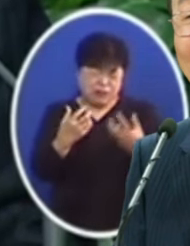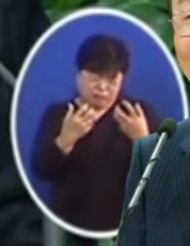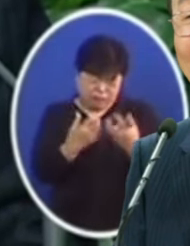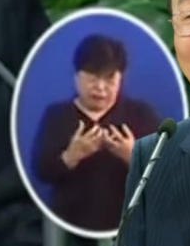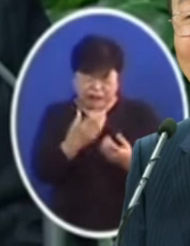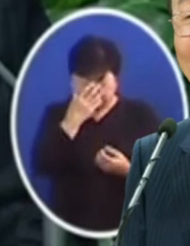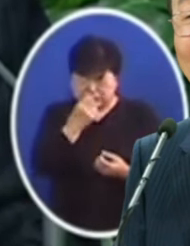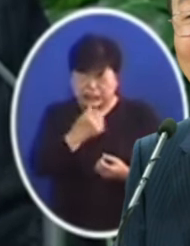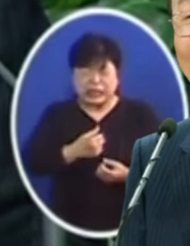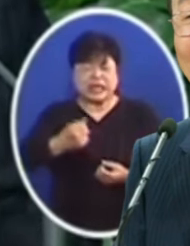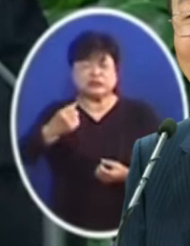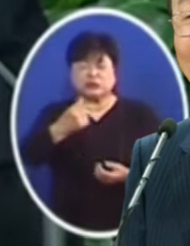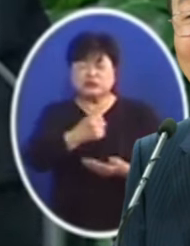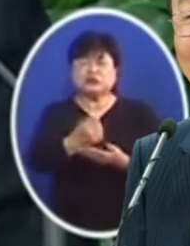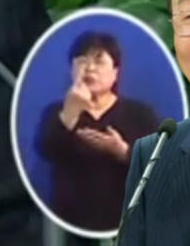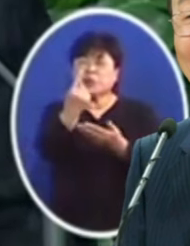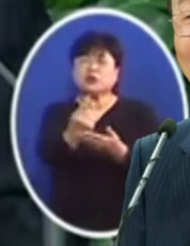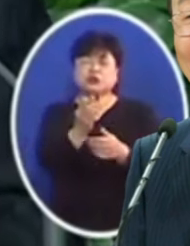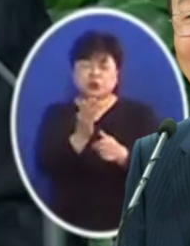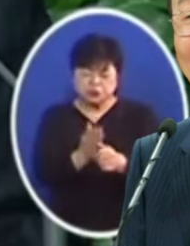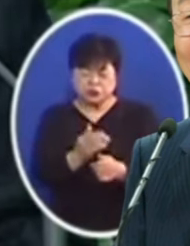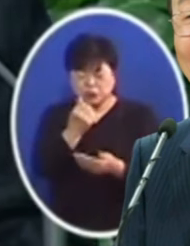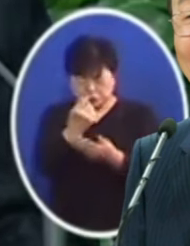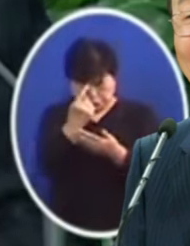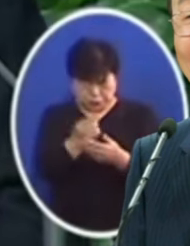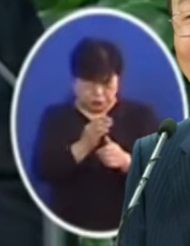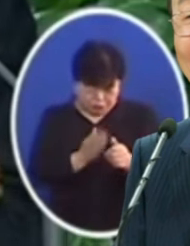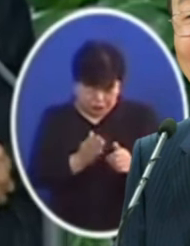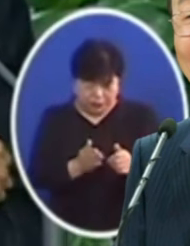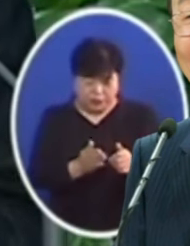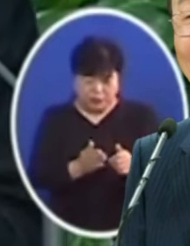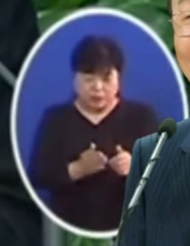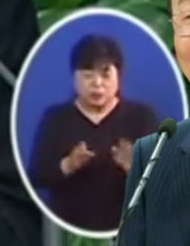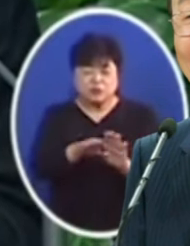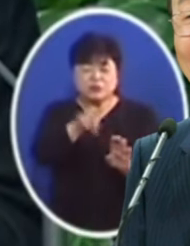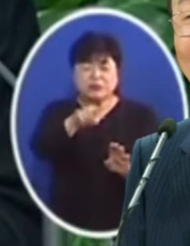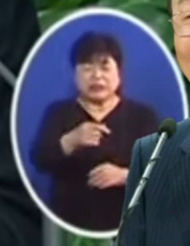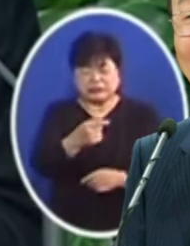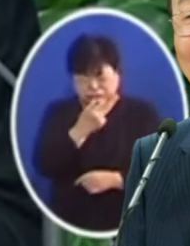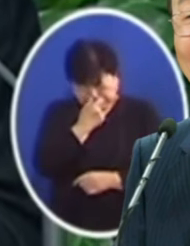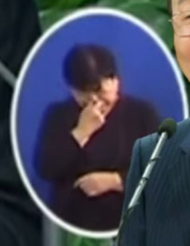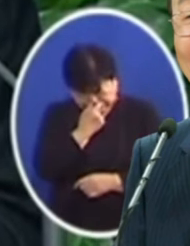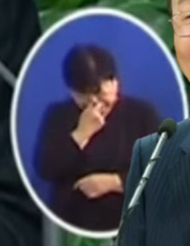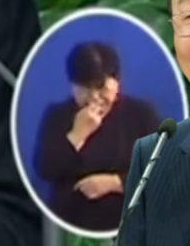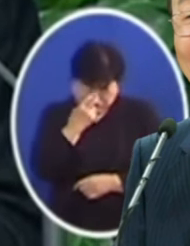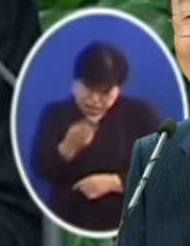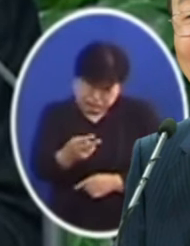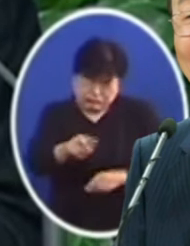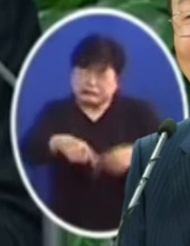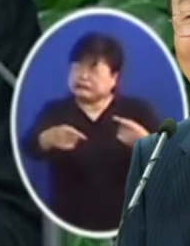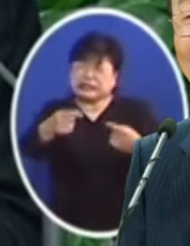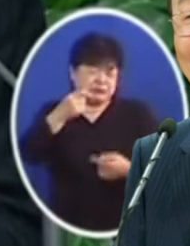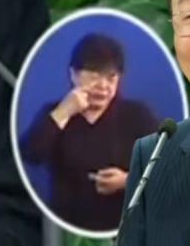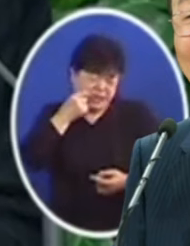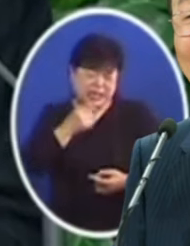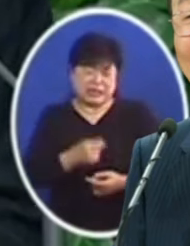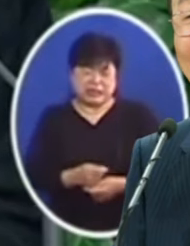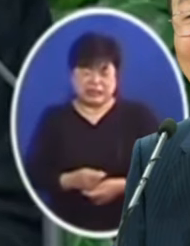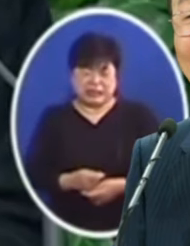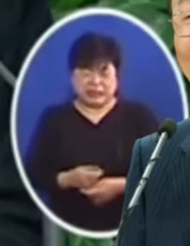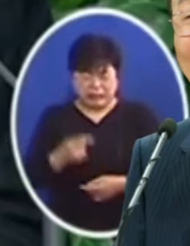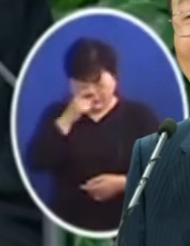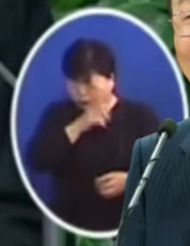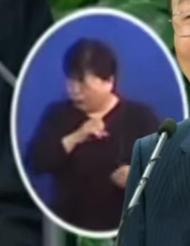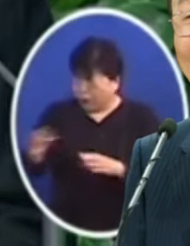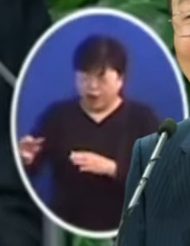쓰레기를 가지고서 주님 옷이 없어서 하면 주님께서 문 밖에 서서 냄새가 나서 못 들어가겠다. 쓰레기부터